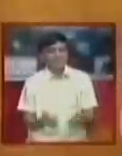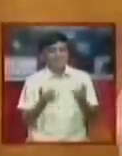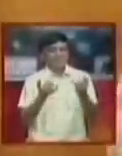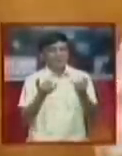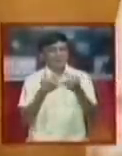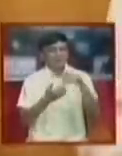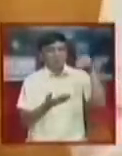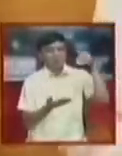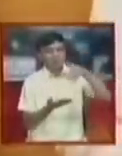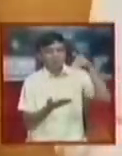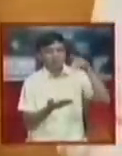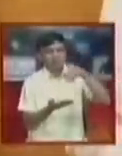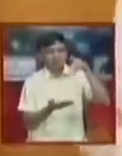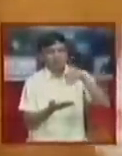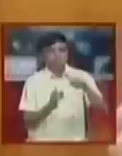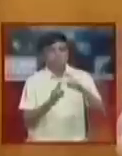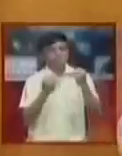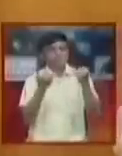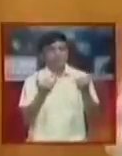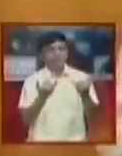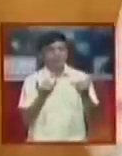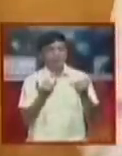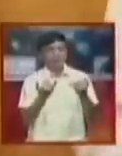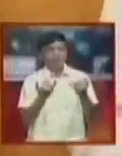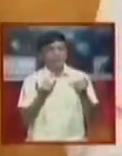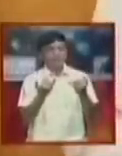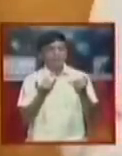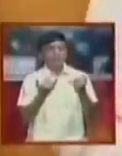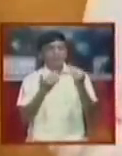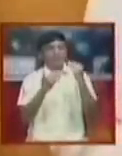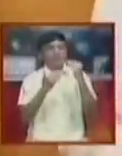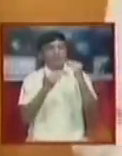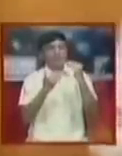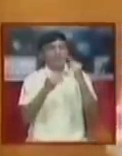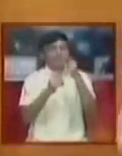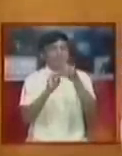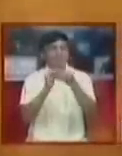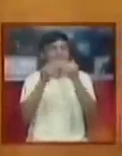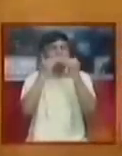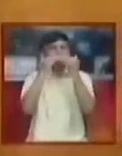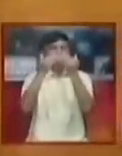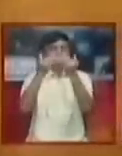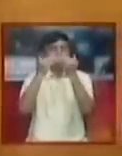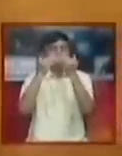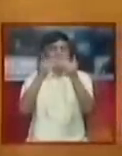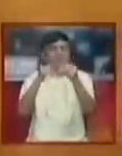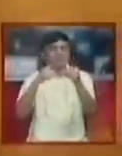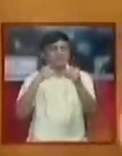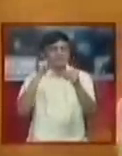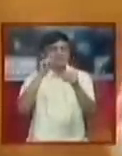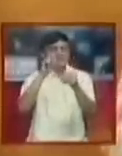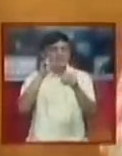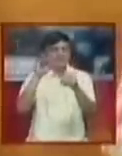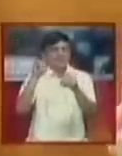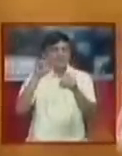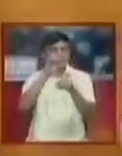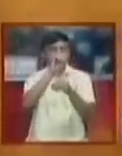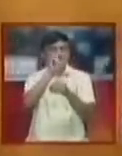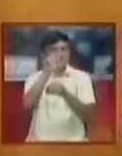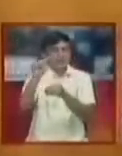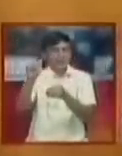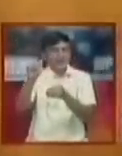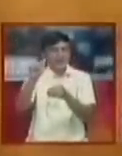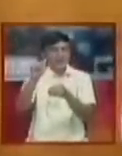Panimulang pag-aaral po lamang po ito. Pero ngayon pa lang, marapat na yata nating pasalamatan sina Secretary Ike Ona ng